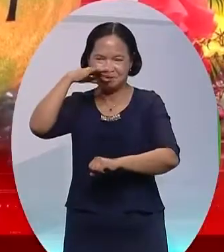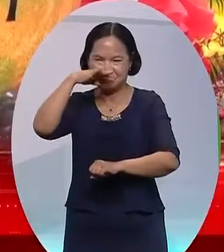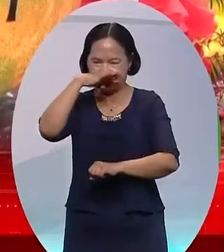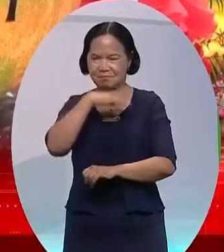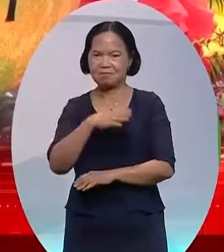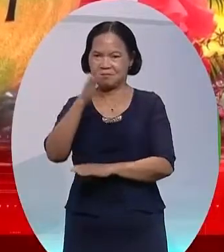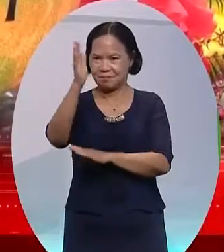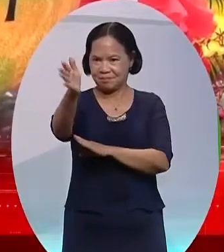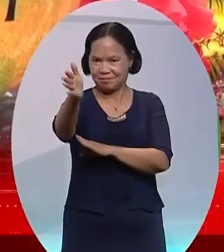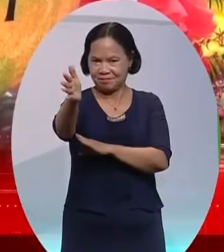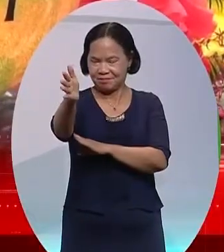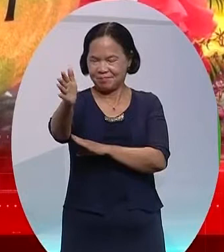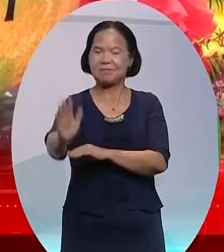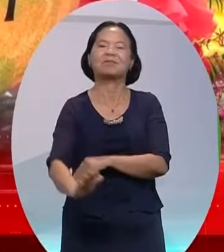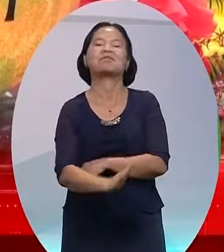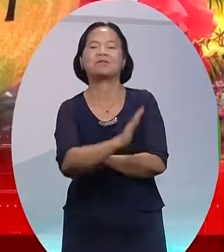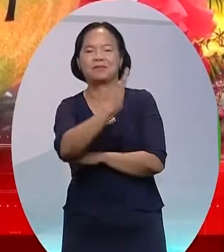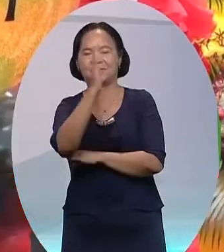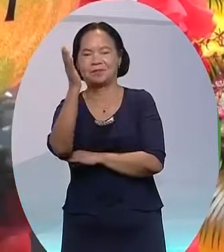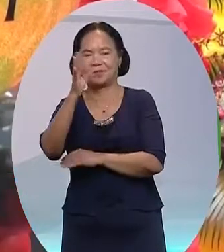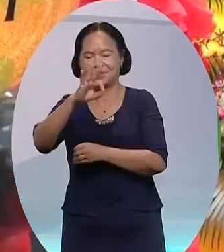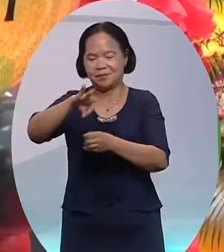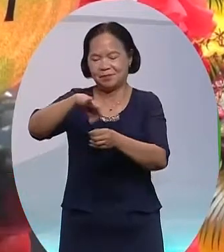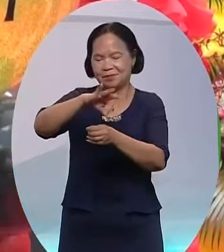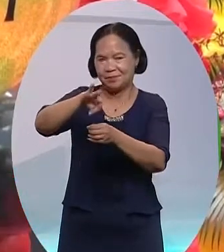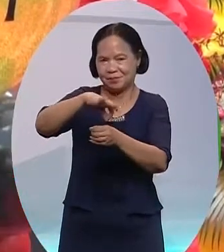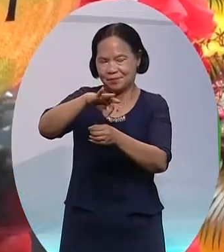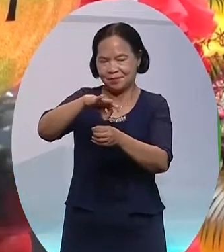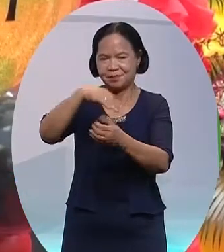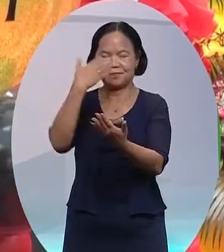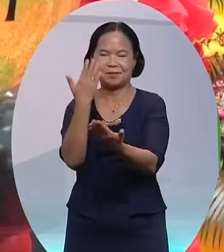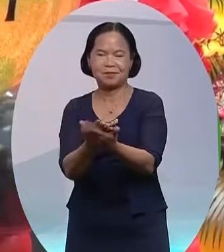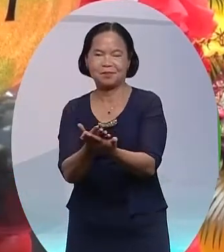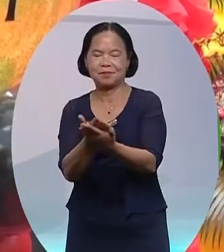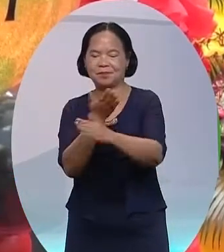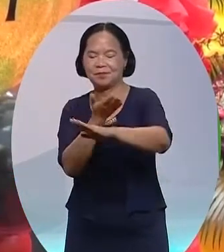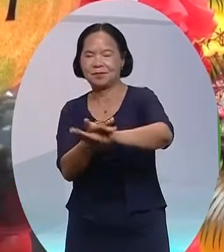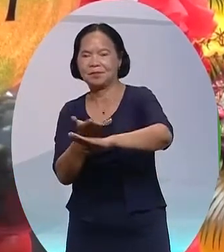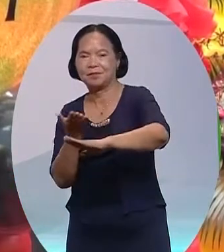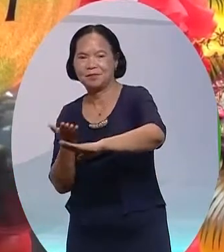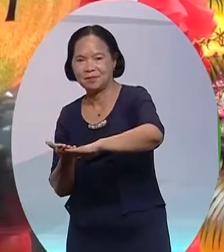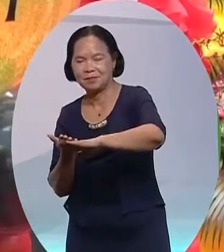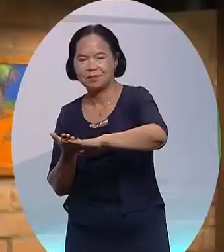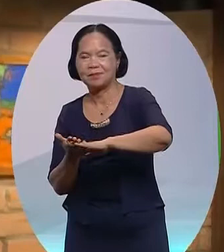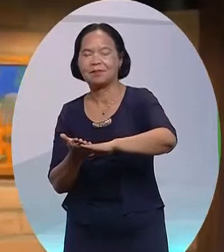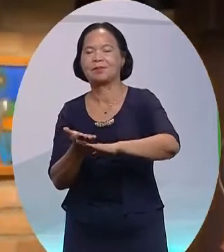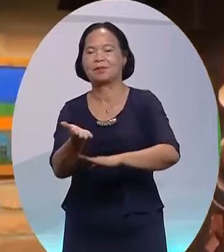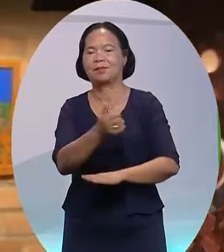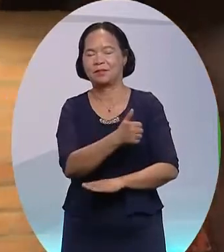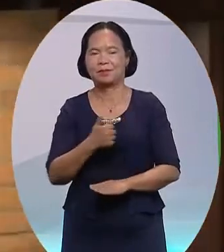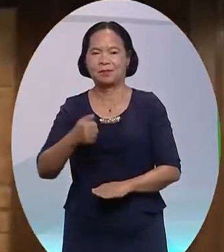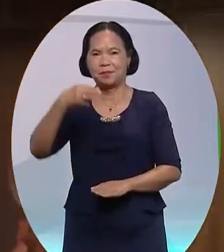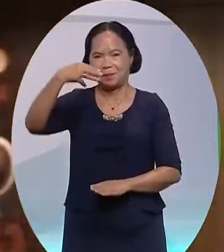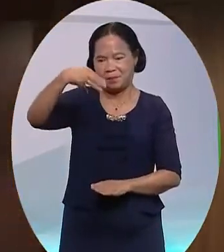sẽ phát triển cái hệ thống mà coi như là chuỗi cà phê Minsk Coffee, để cái sản phẩm Minsk Coffee đi tới cái người tiêu dùng.